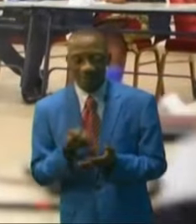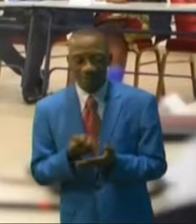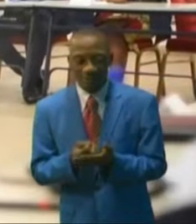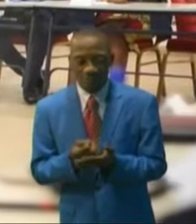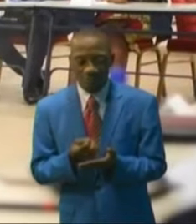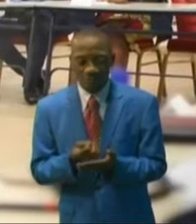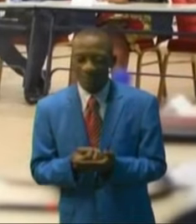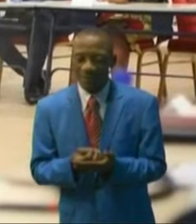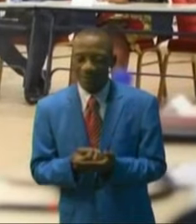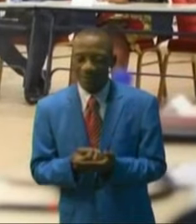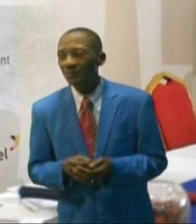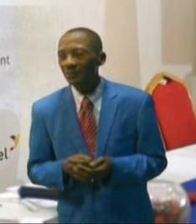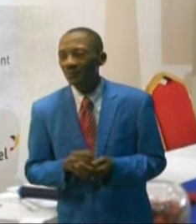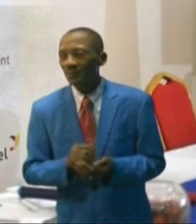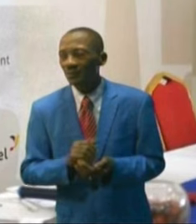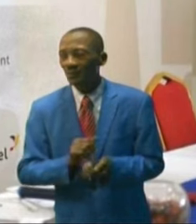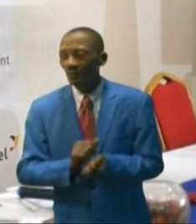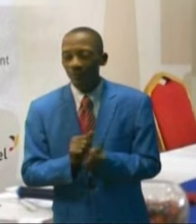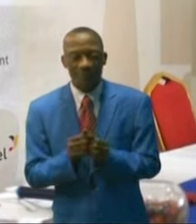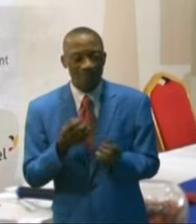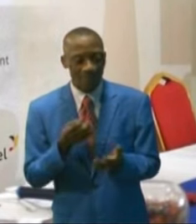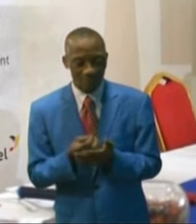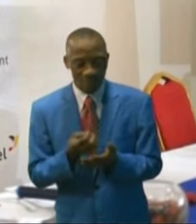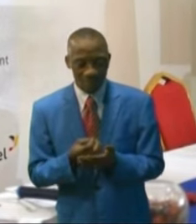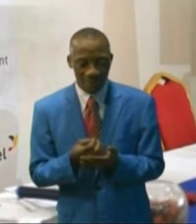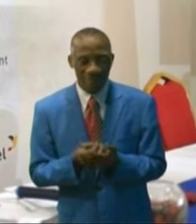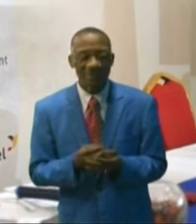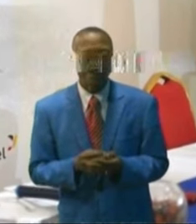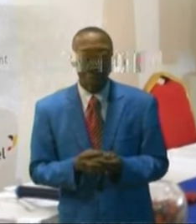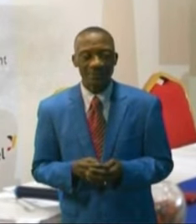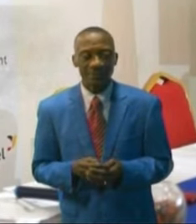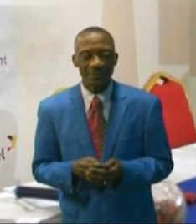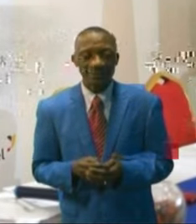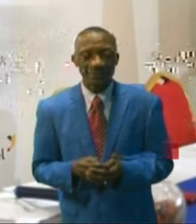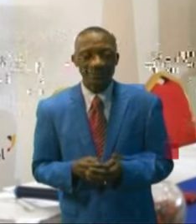cadres du renforcement national pour l'emploi ONEM.